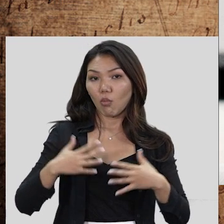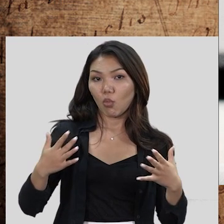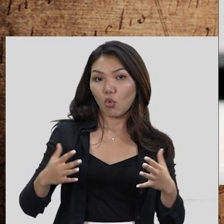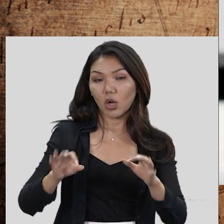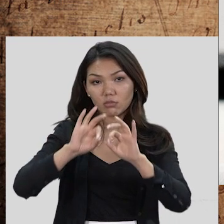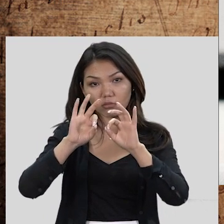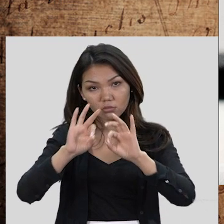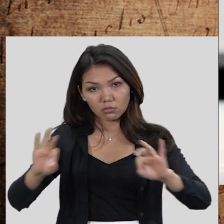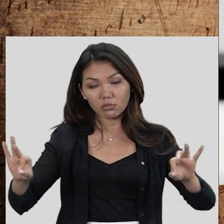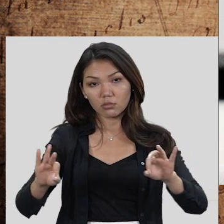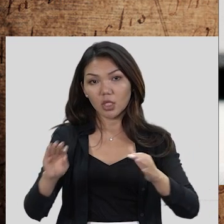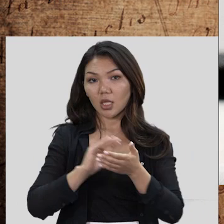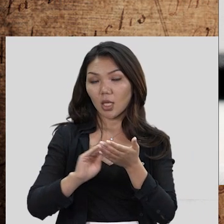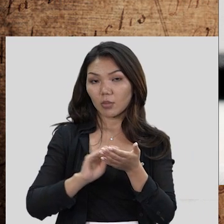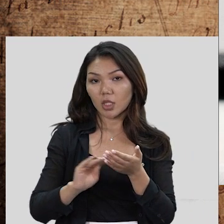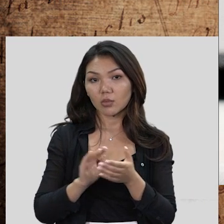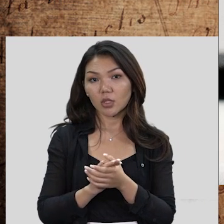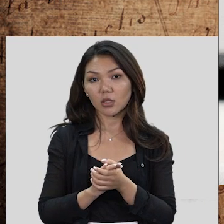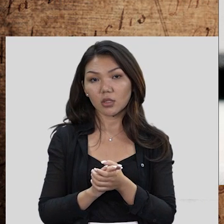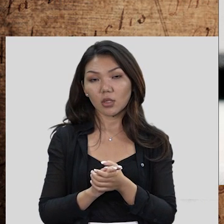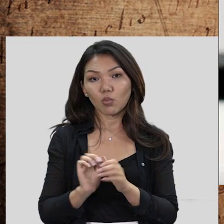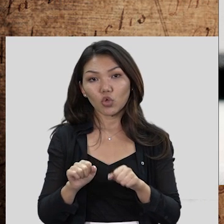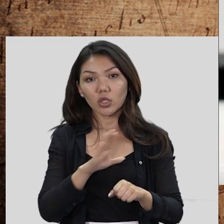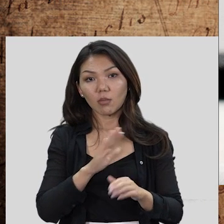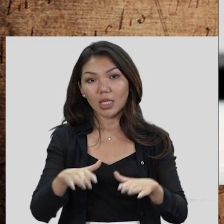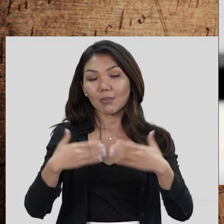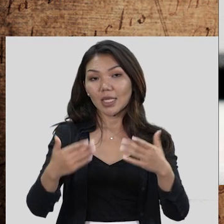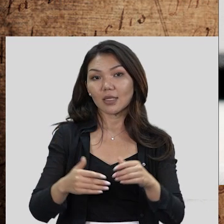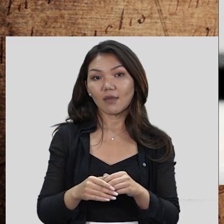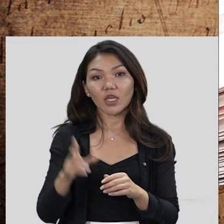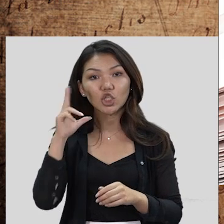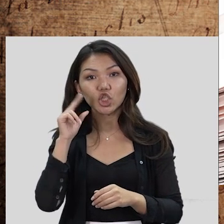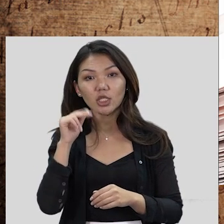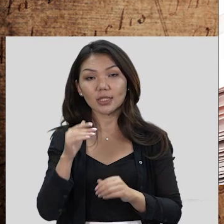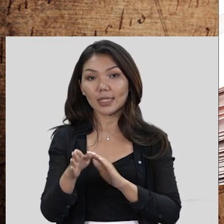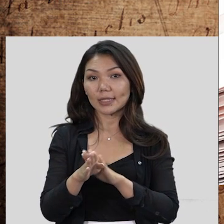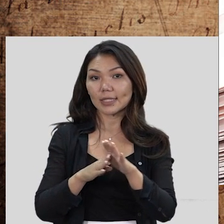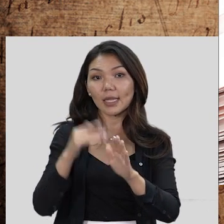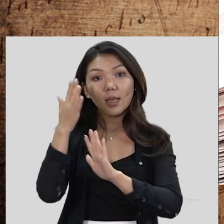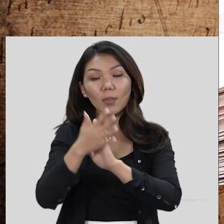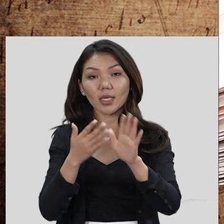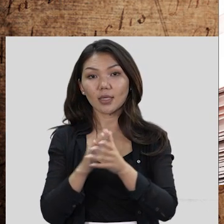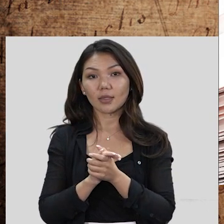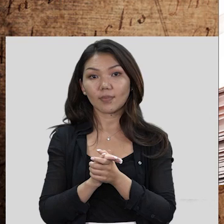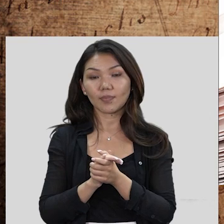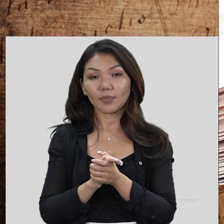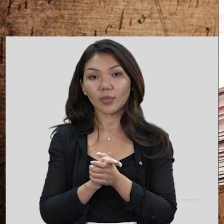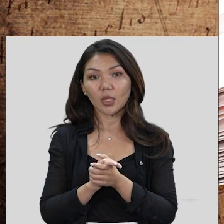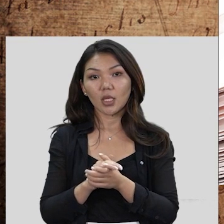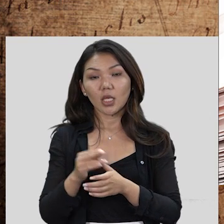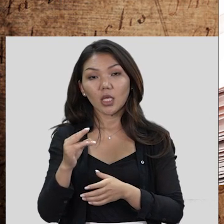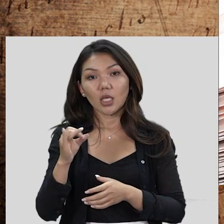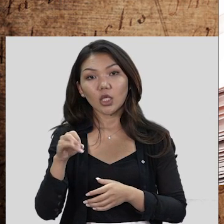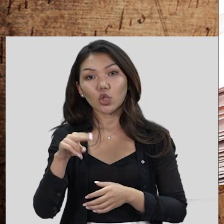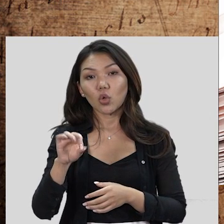звуки а целые слова или корни слов числа и целые понятия другое название и диаграмм иероглифы священная